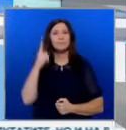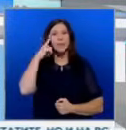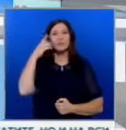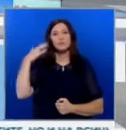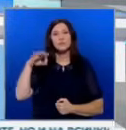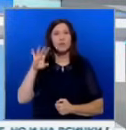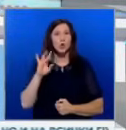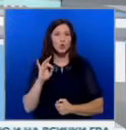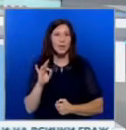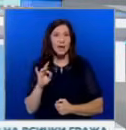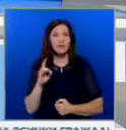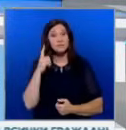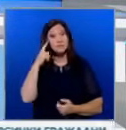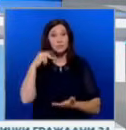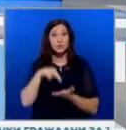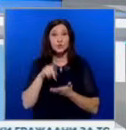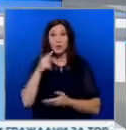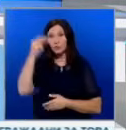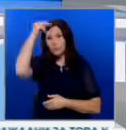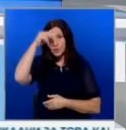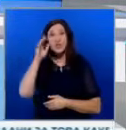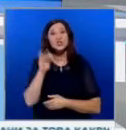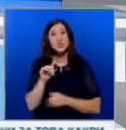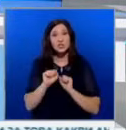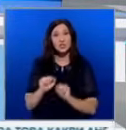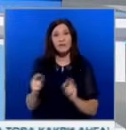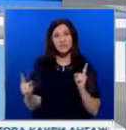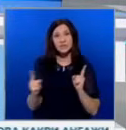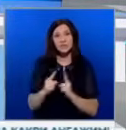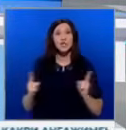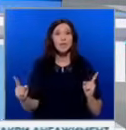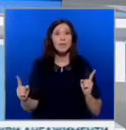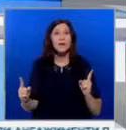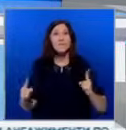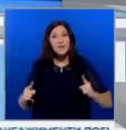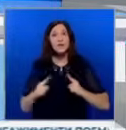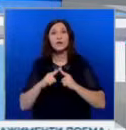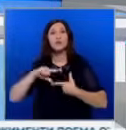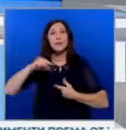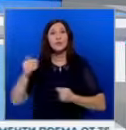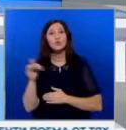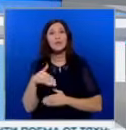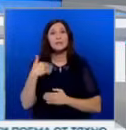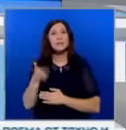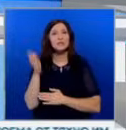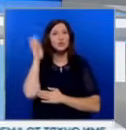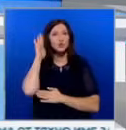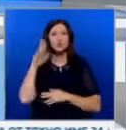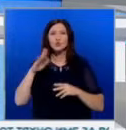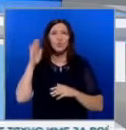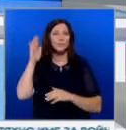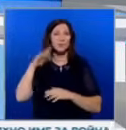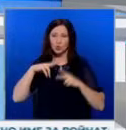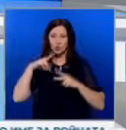Мнението на президента Румен Радев за позицията, която България ще защитава на срещата на върха на НАТО, дойде след сутрешното изслушване в парламента